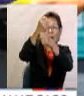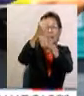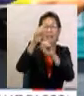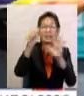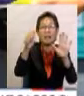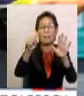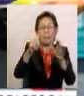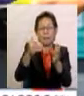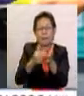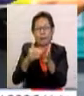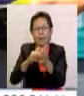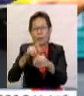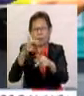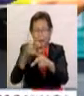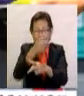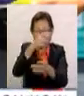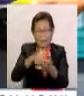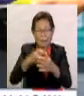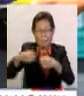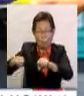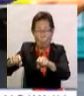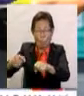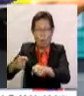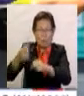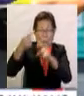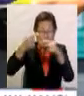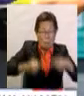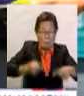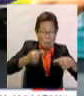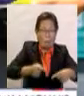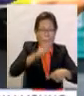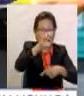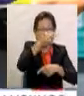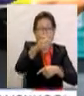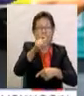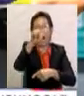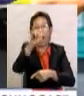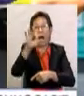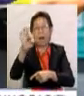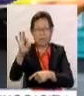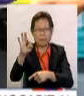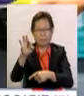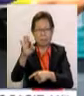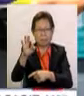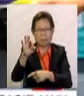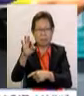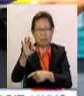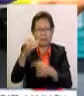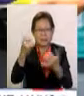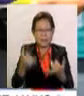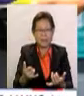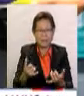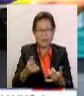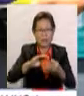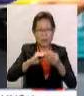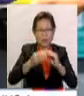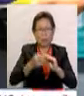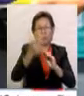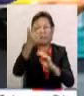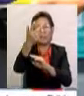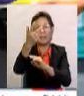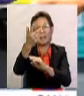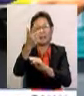musim ini. Satu-satunya pelumba yang masih mampu memberikan cabaran ialah Muhammad Alif Ashraf Tahiruddin yang kini berada di kedudukan